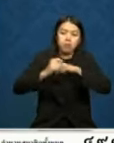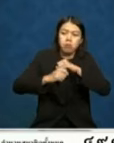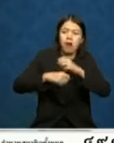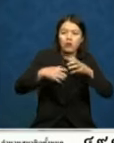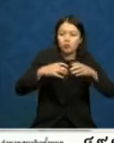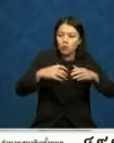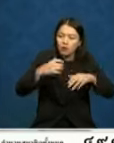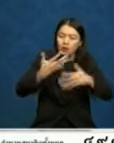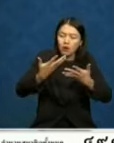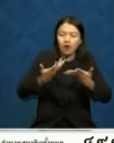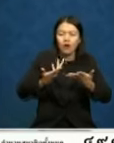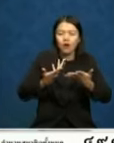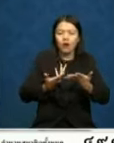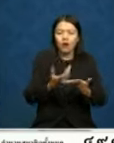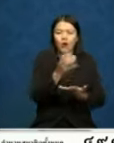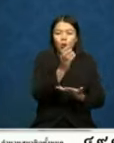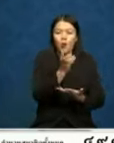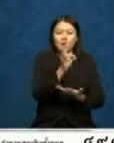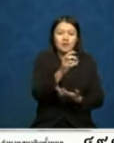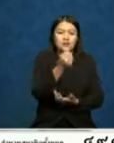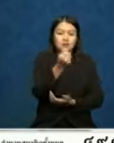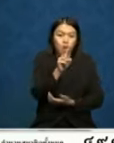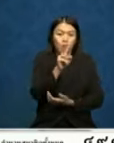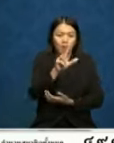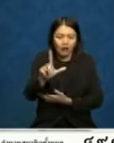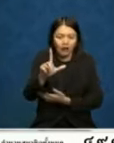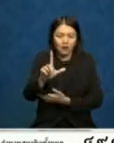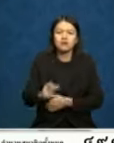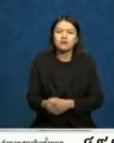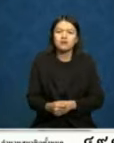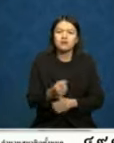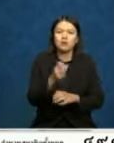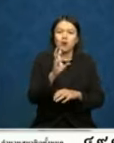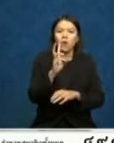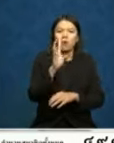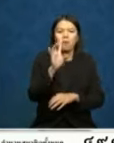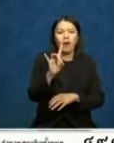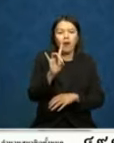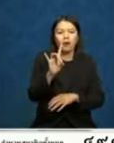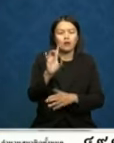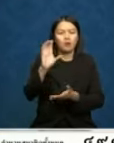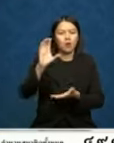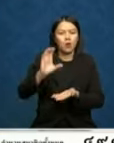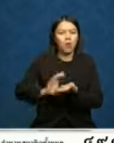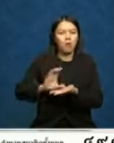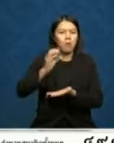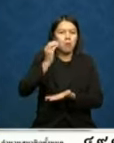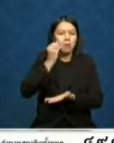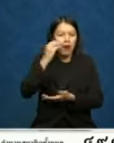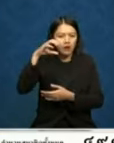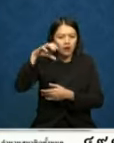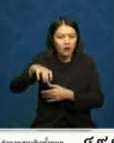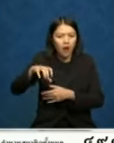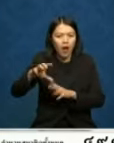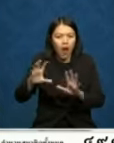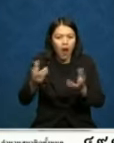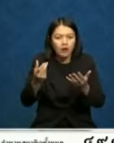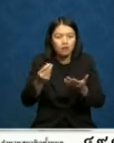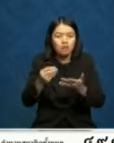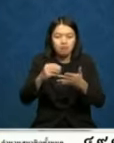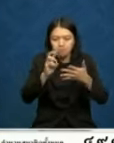ที่672ล้านบาทแต่ปี68งบประมาณของบ้านกาญจนาภิเษกหายไปไหน